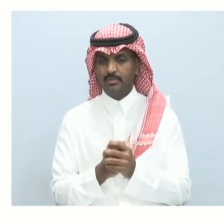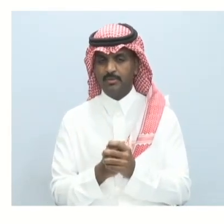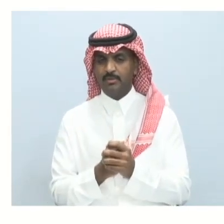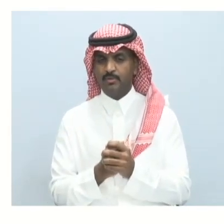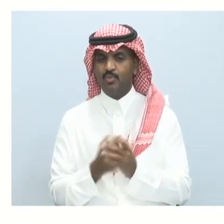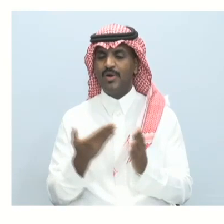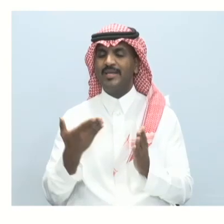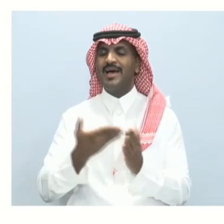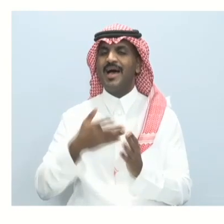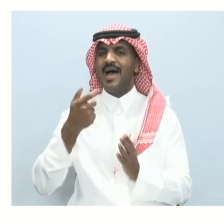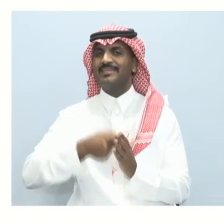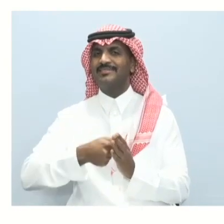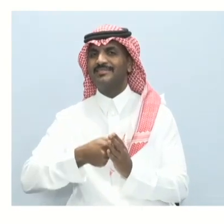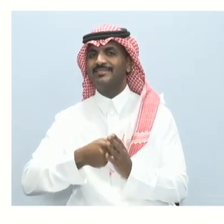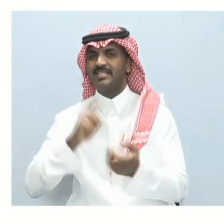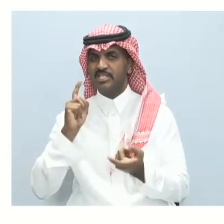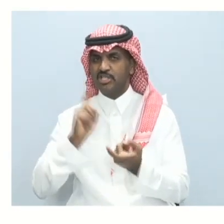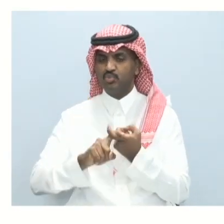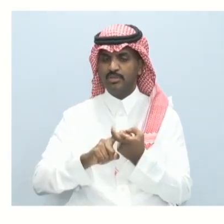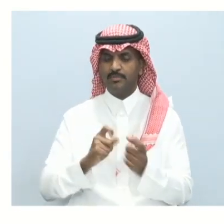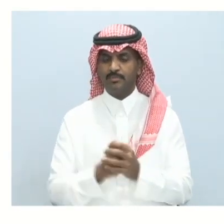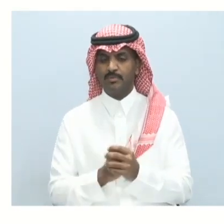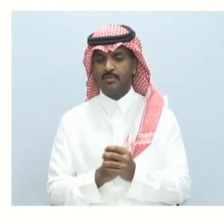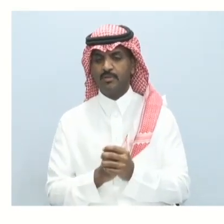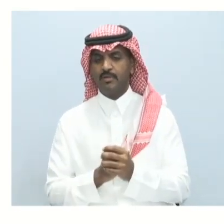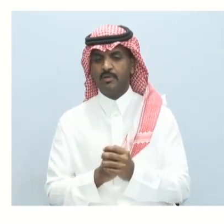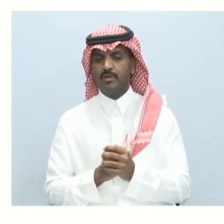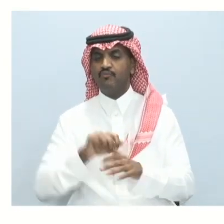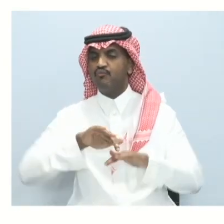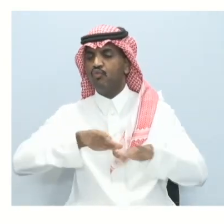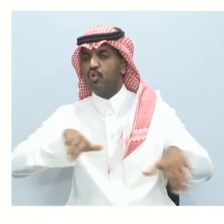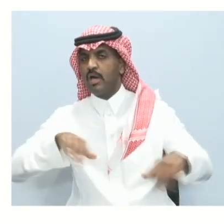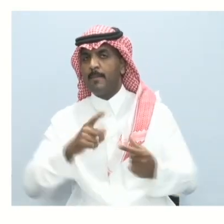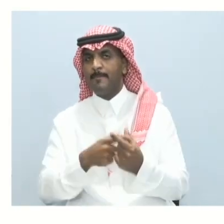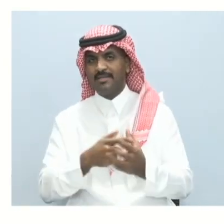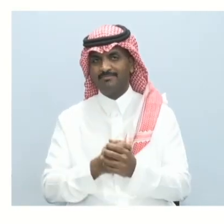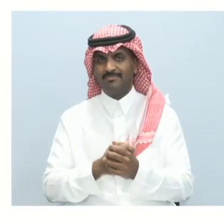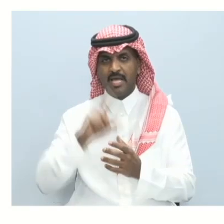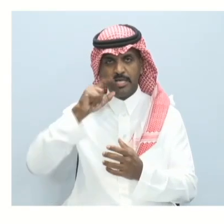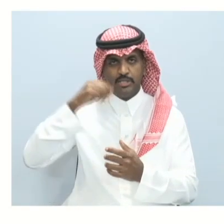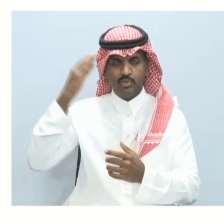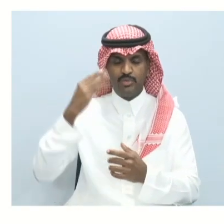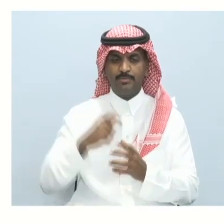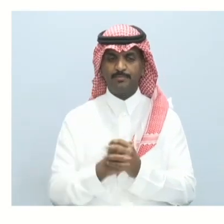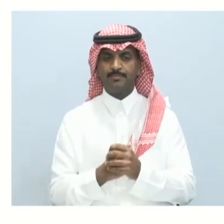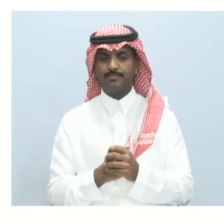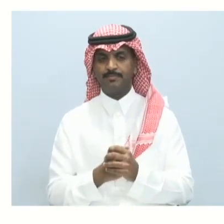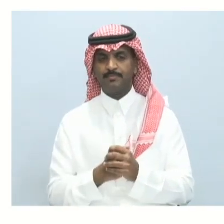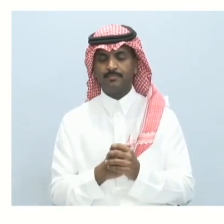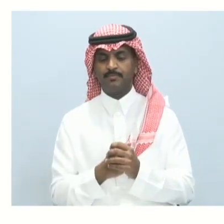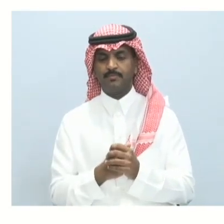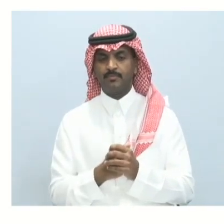وانهاء عقد الزوجيه وكذلك الفرقه بين الزوجين ناتي الى